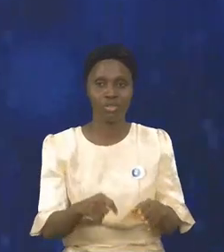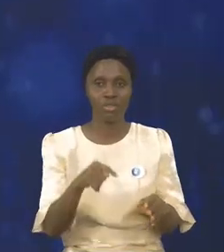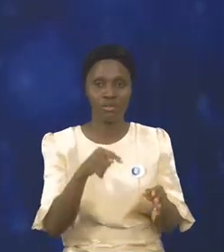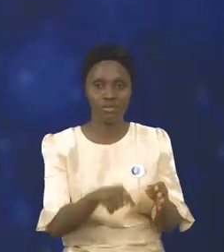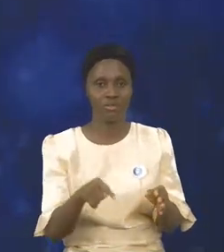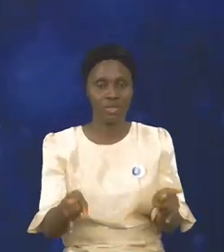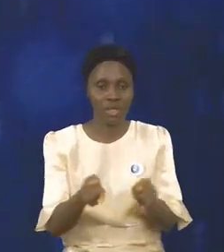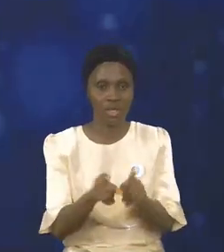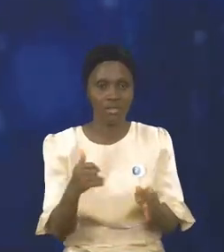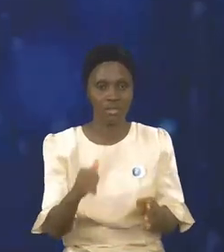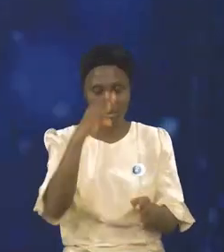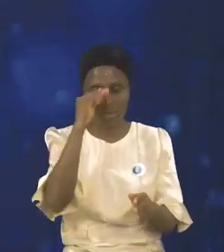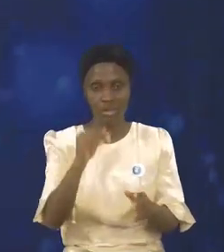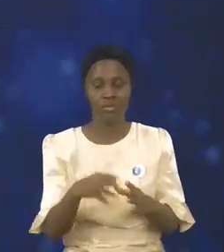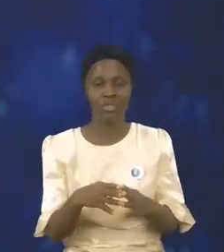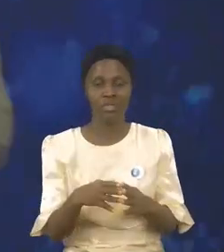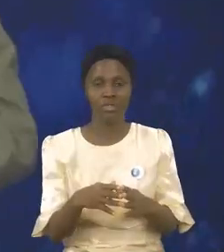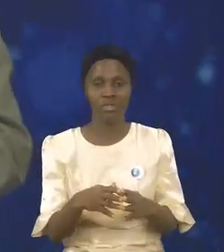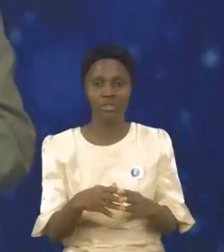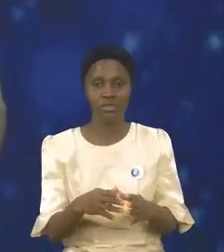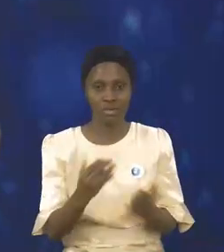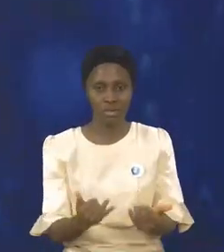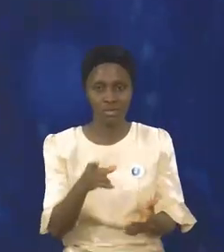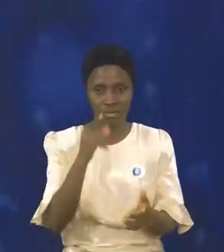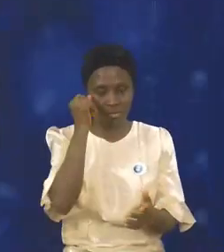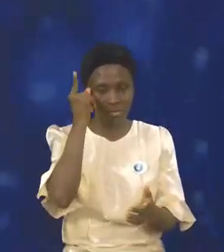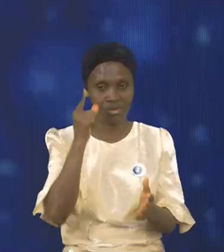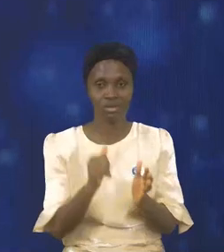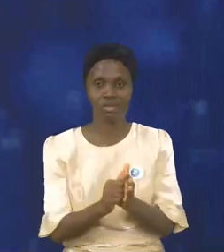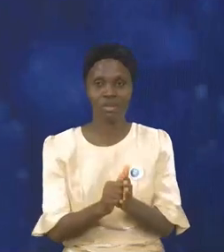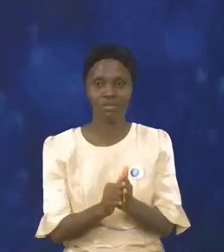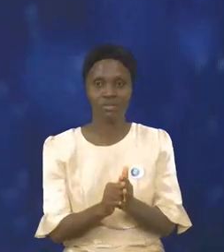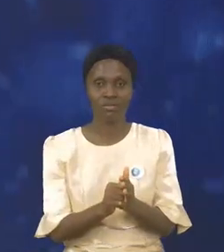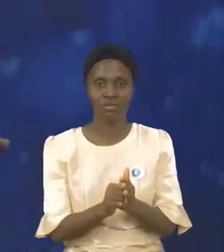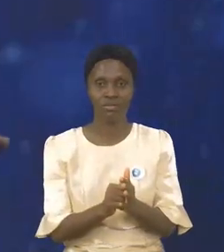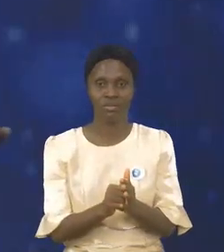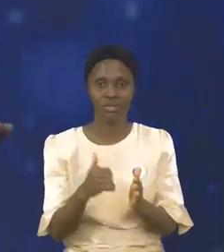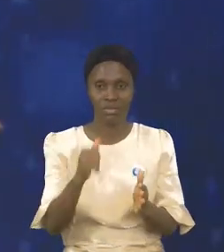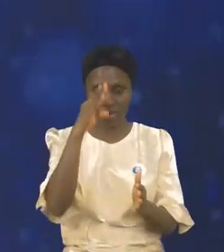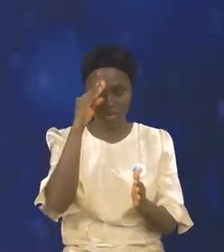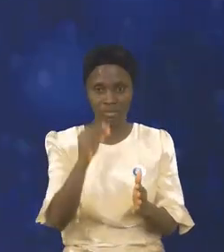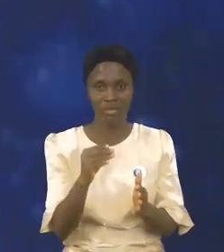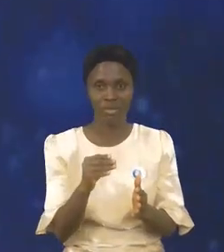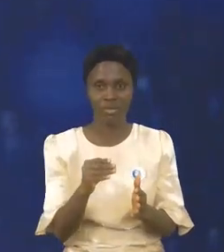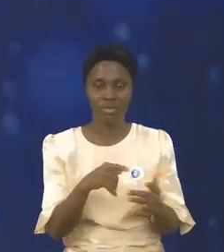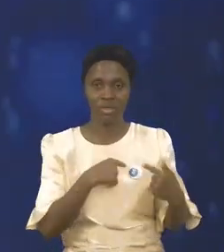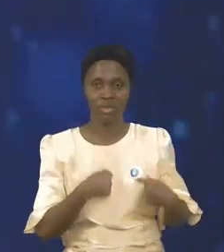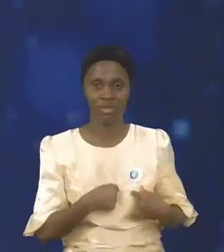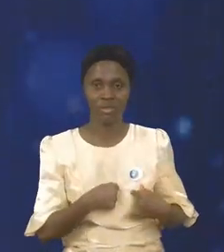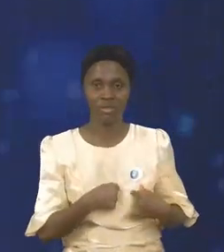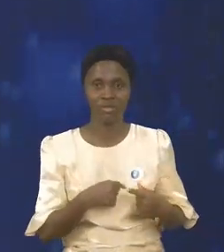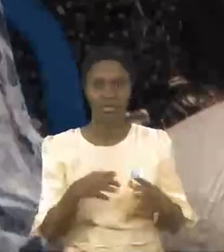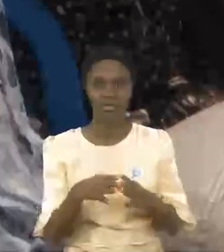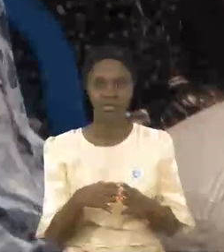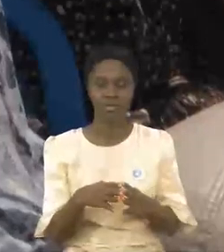mis debout sur ses pieds comme un homme. Maintenant, vous comprenez. Les bêtes,